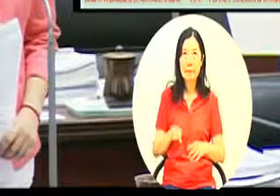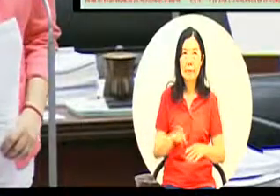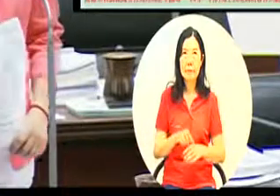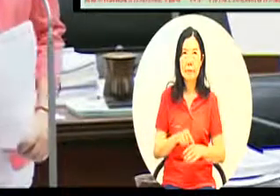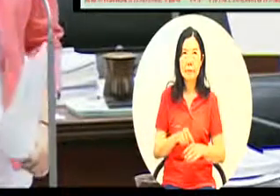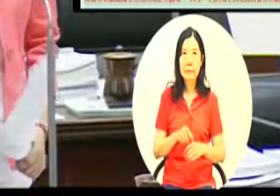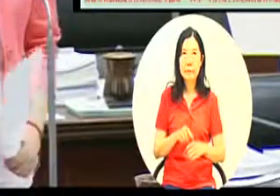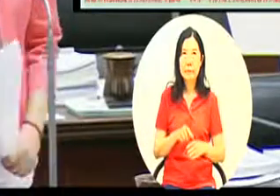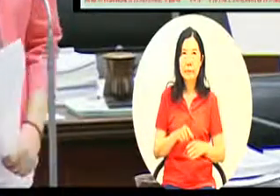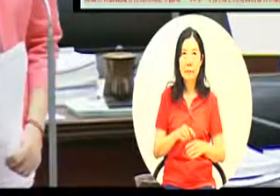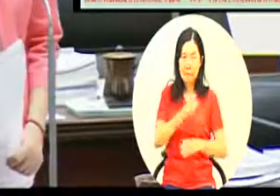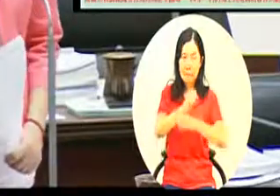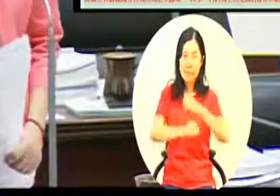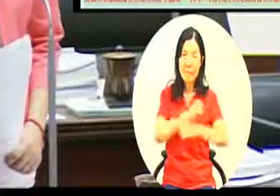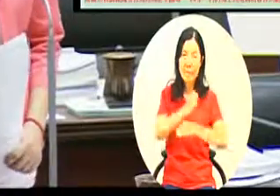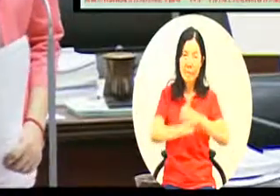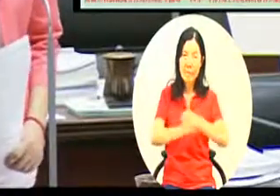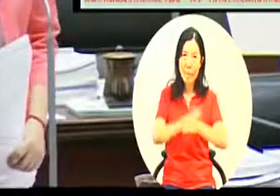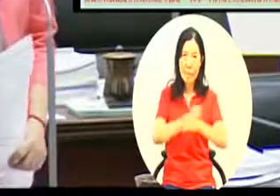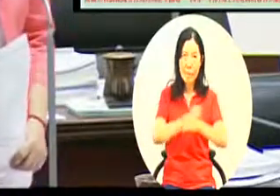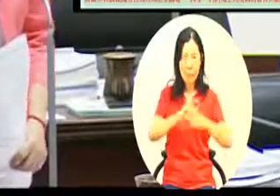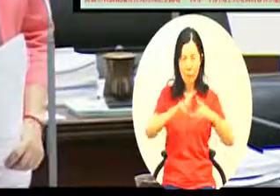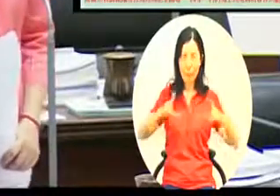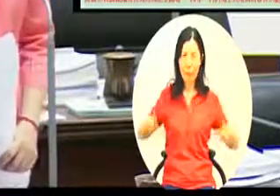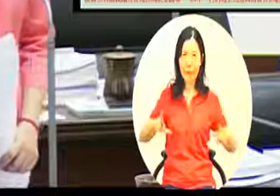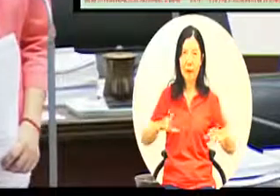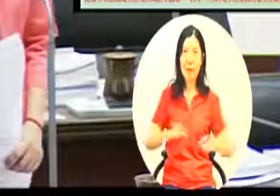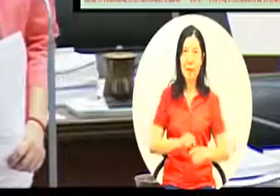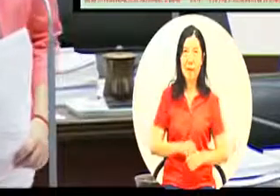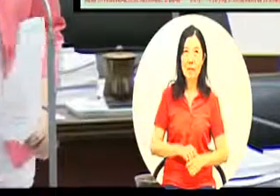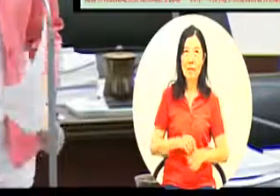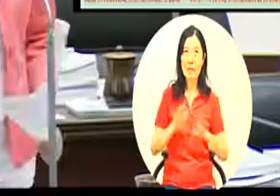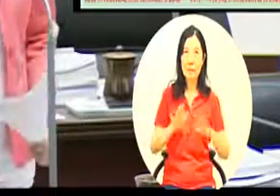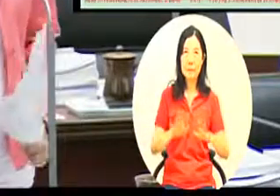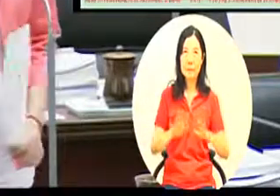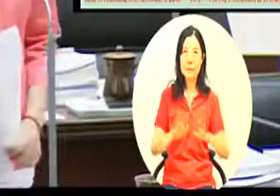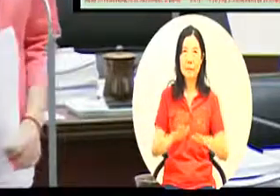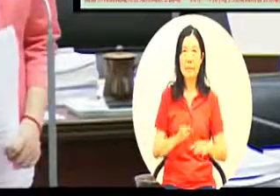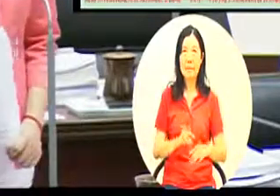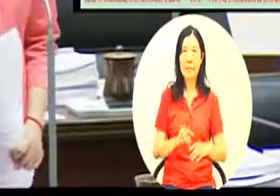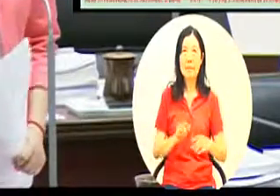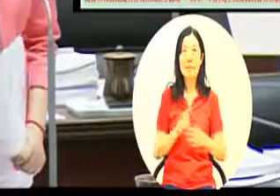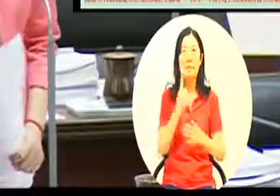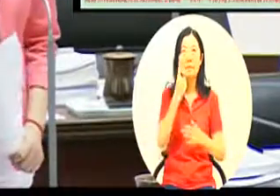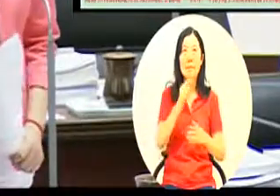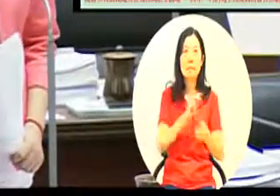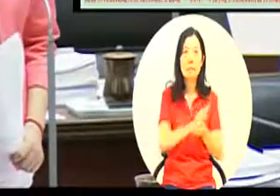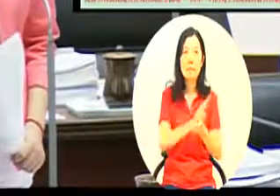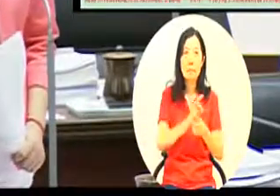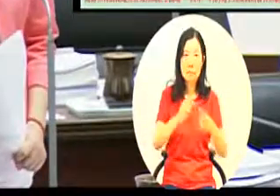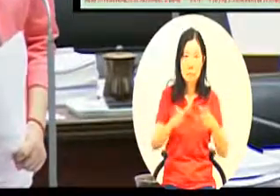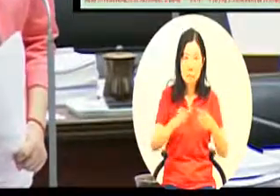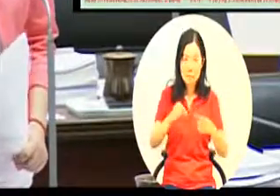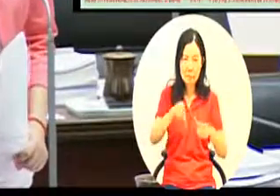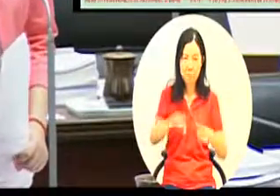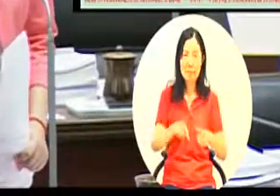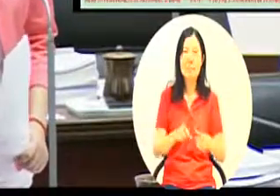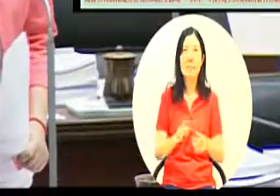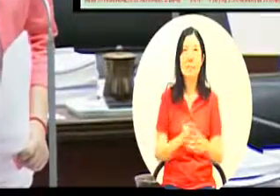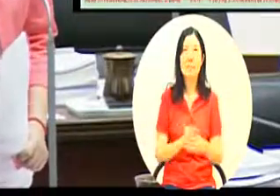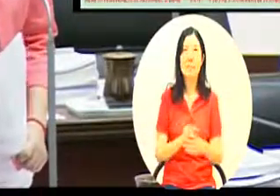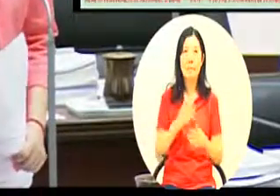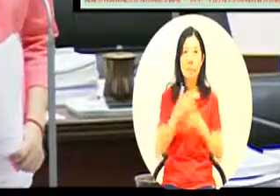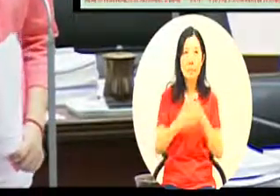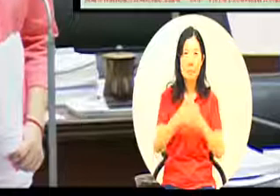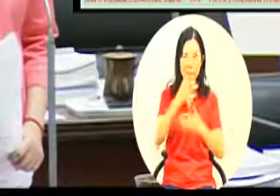工程这个活动非常的盛大，所以呢目前呢只有林园区呢是唯一一直保